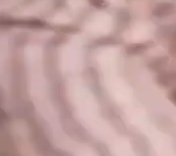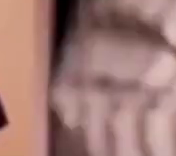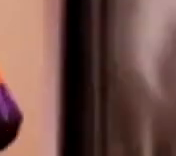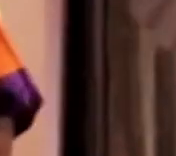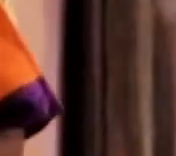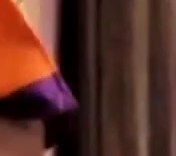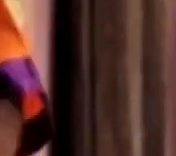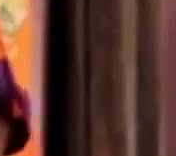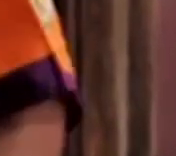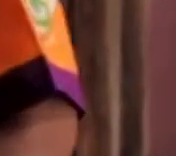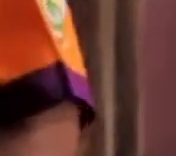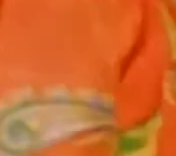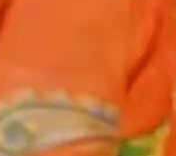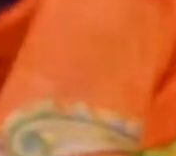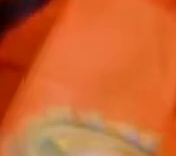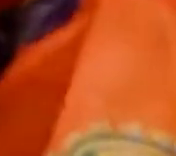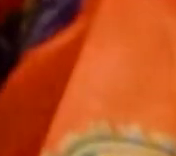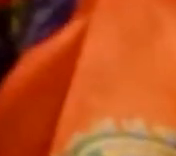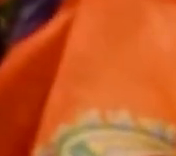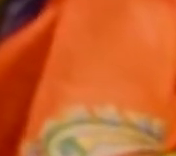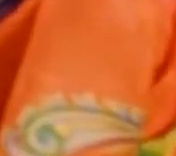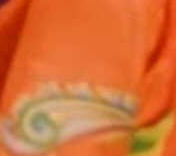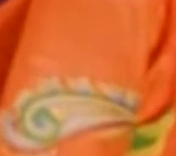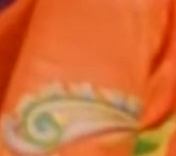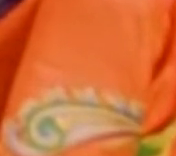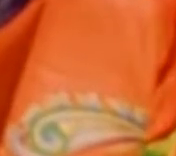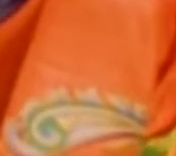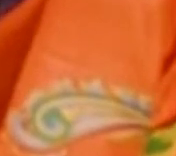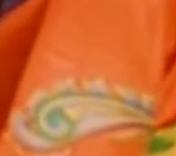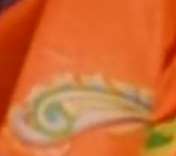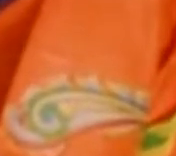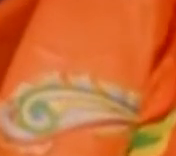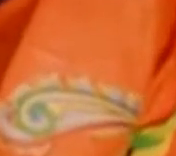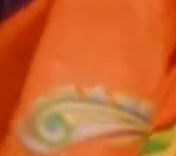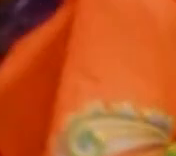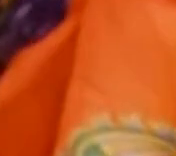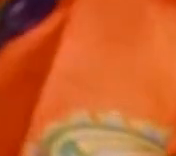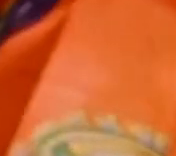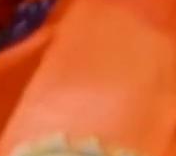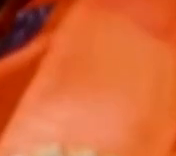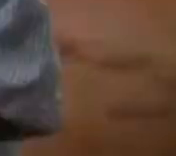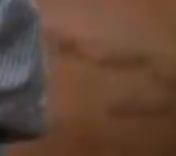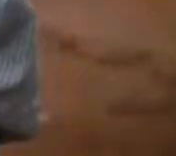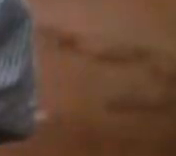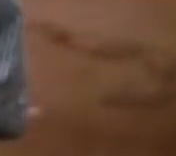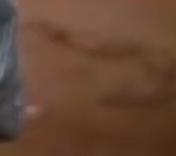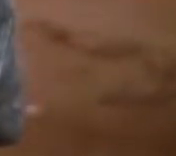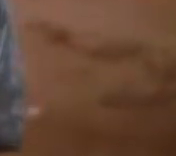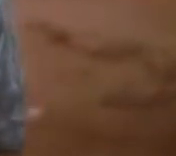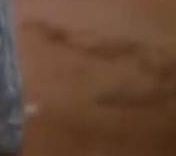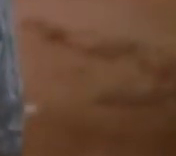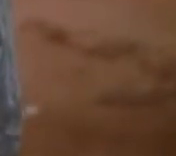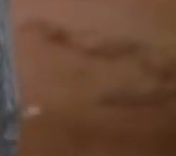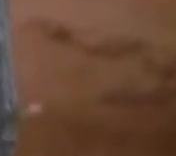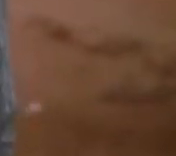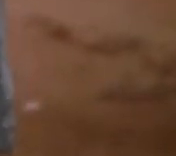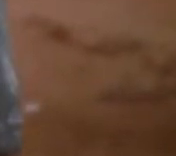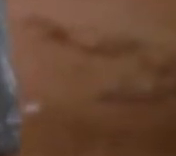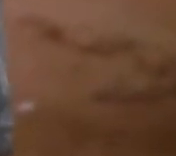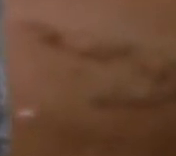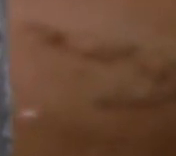mtu wa maombi amekuja tuombe. Maombi gani bwana? I've got real problems in this house bwana. Hasan kaogepa upe